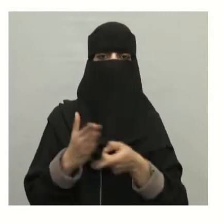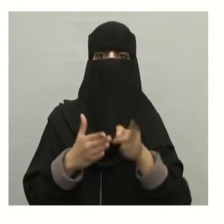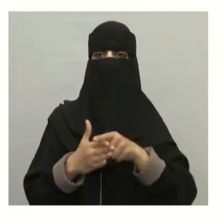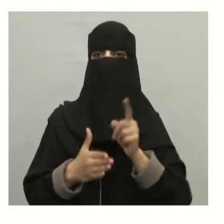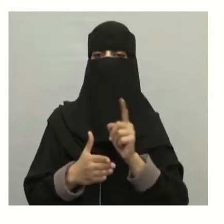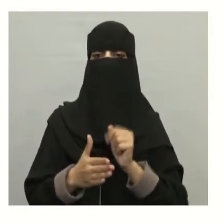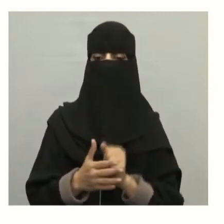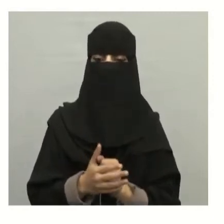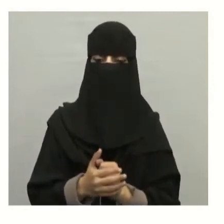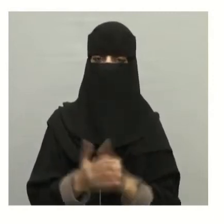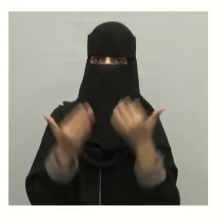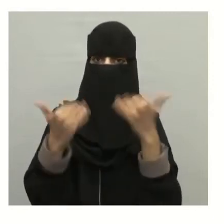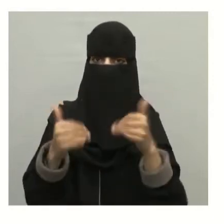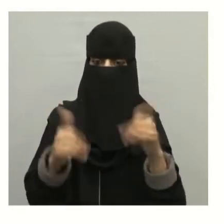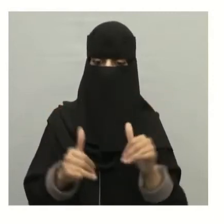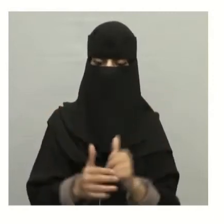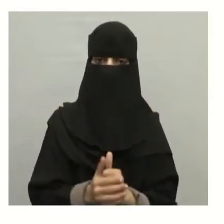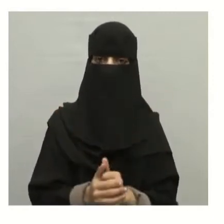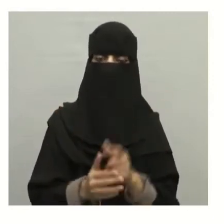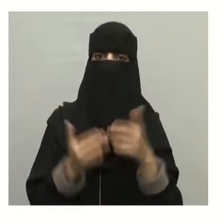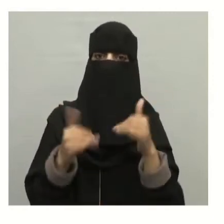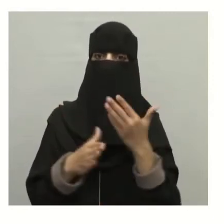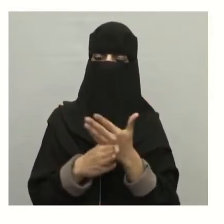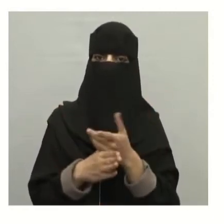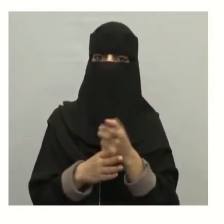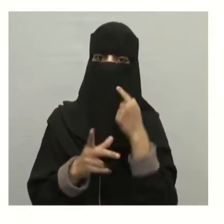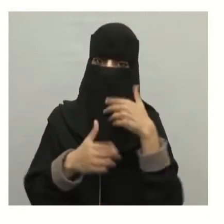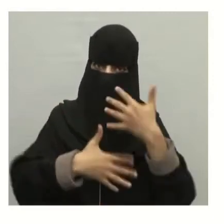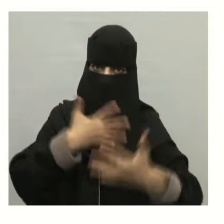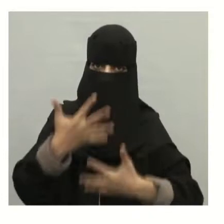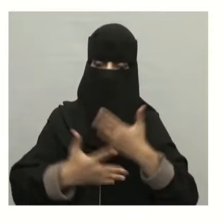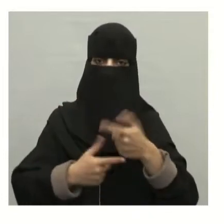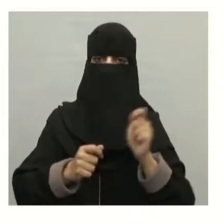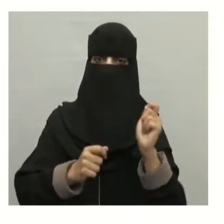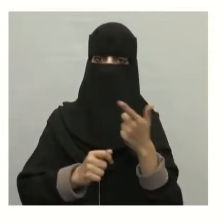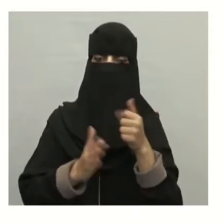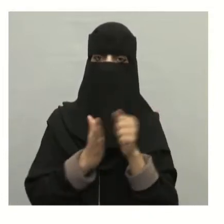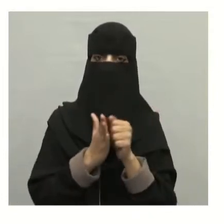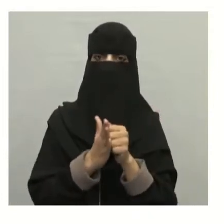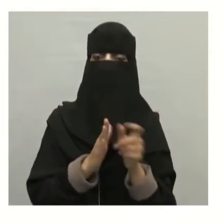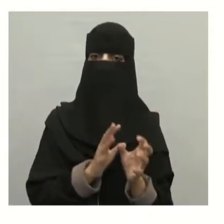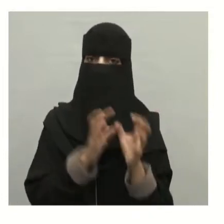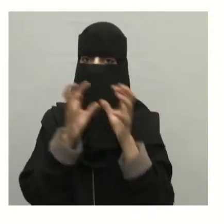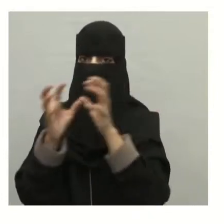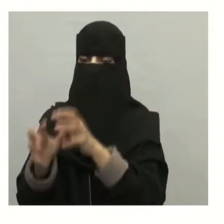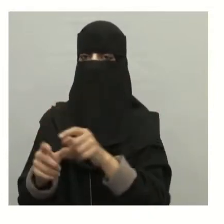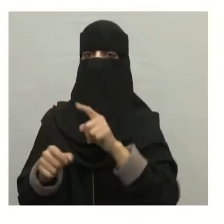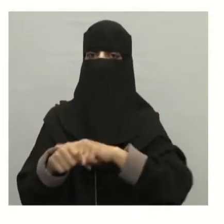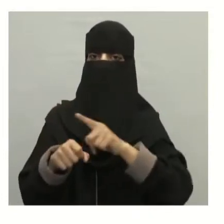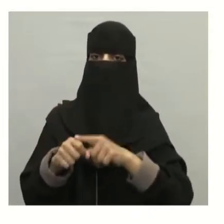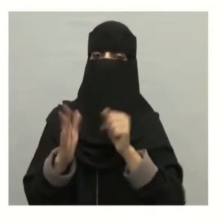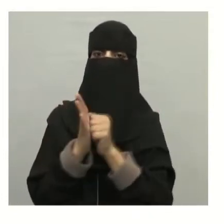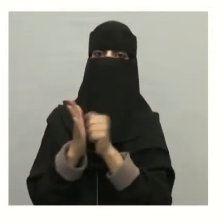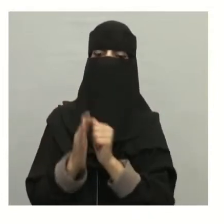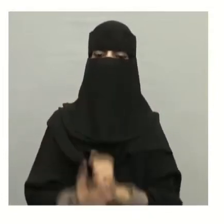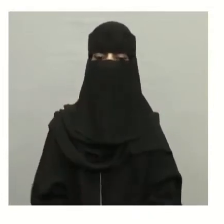عالية أو درجة حرارة الجو قد تفسد. إذن أحاول الإسراع بنقل المنتجات الغذائية